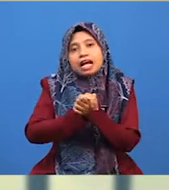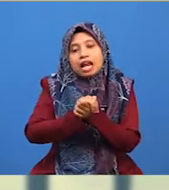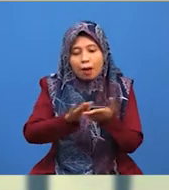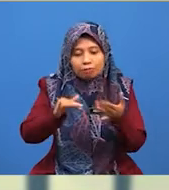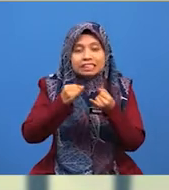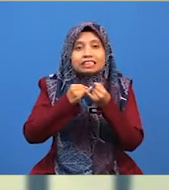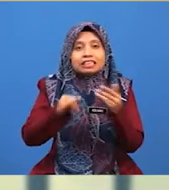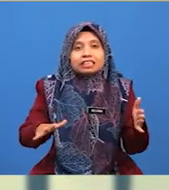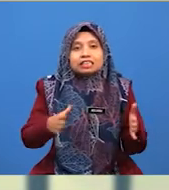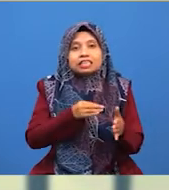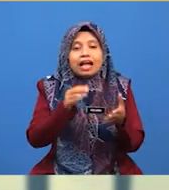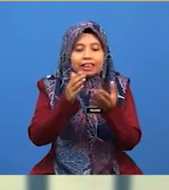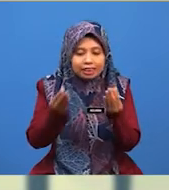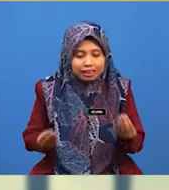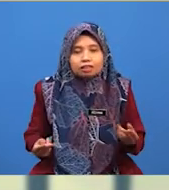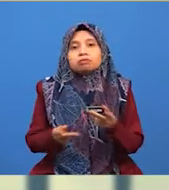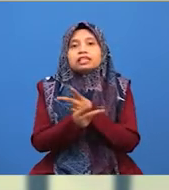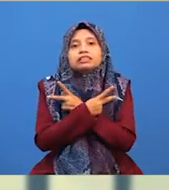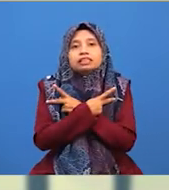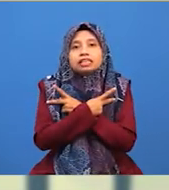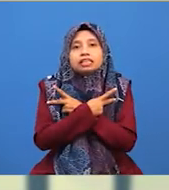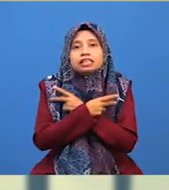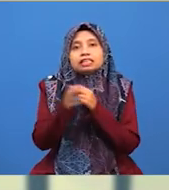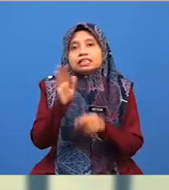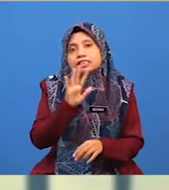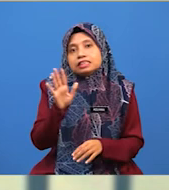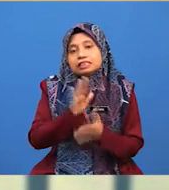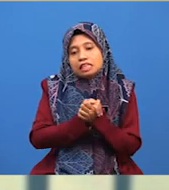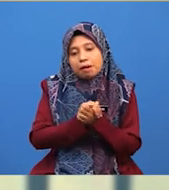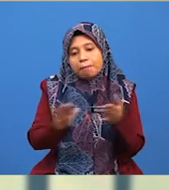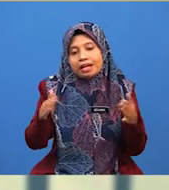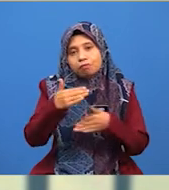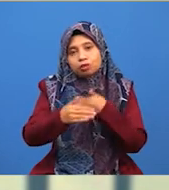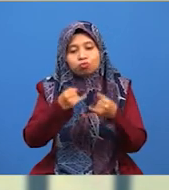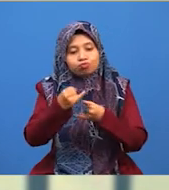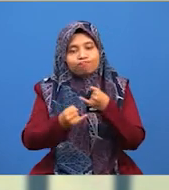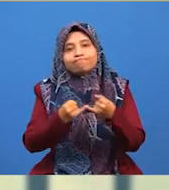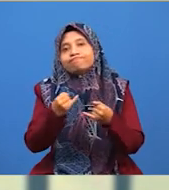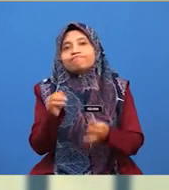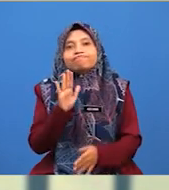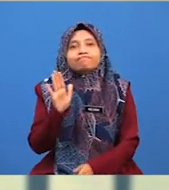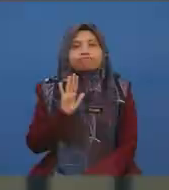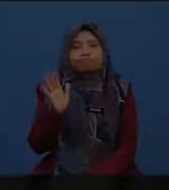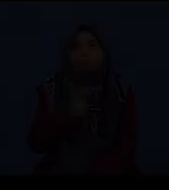salam sejahtera dan terima kasih. Selamat maju jaya.